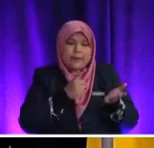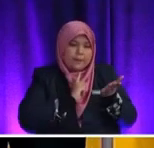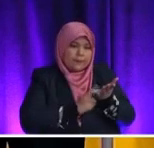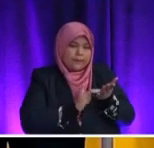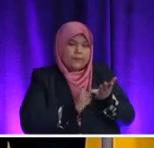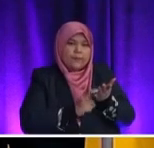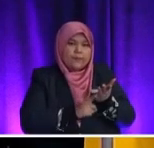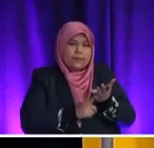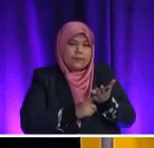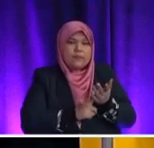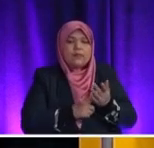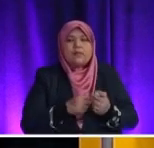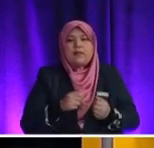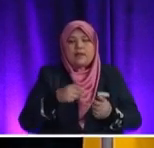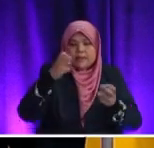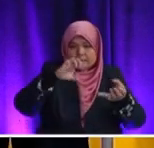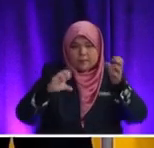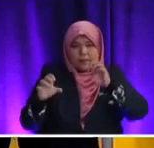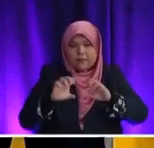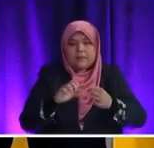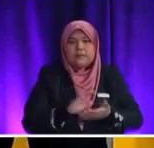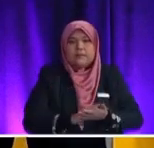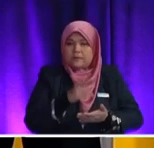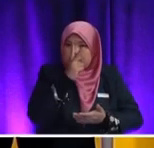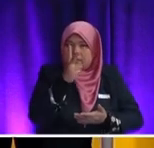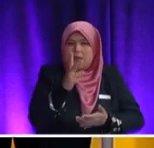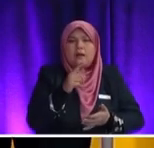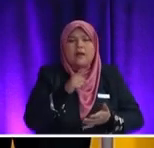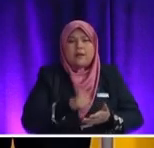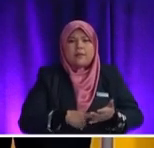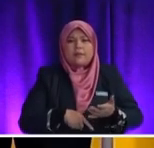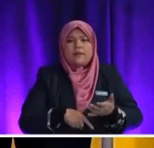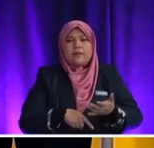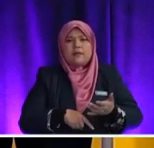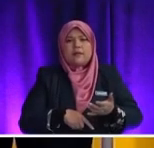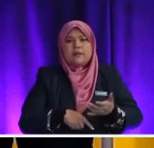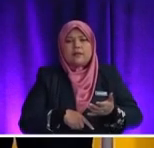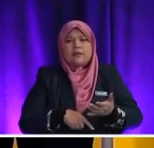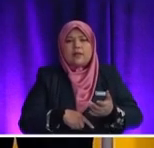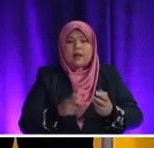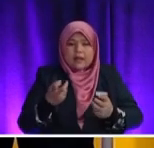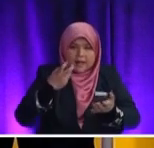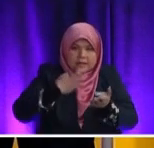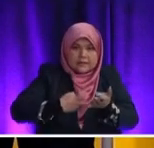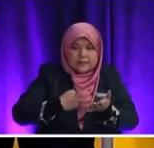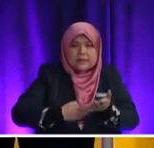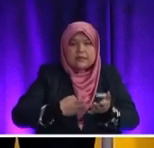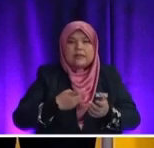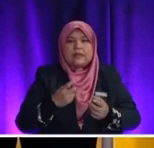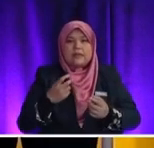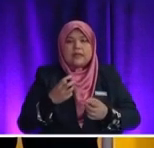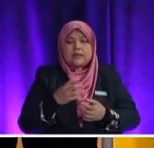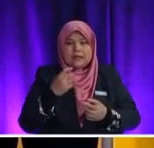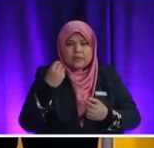menjadi perbincangan mengenai eksperimen sekitar akan melihat kepada hasil dapatan yang kita